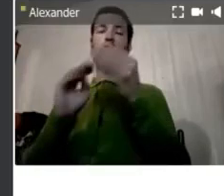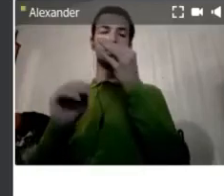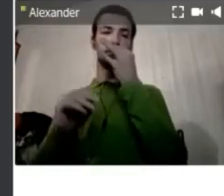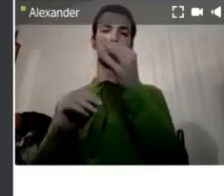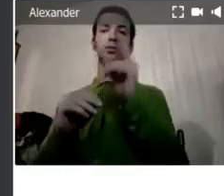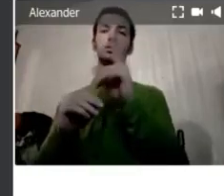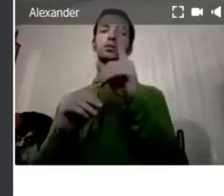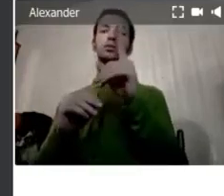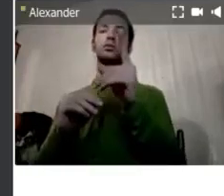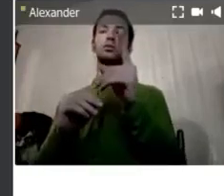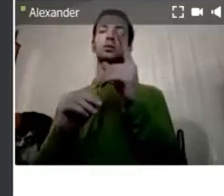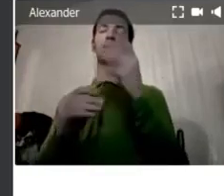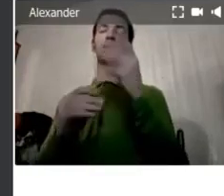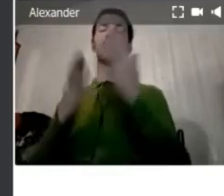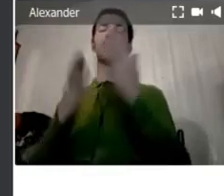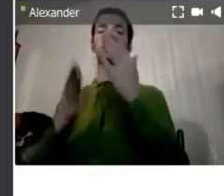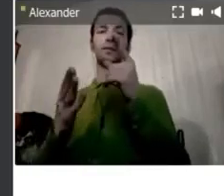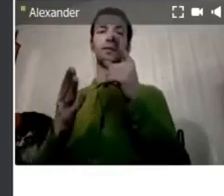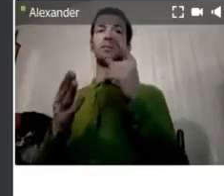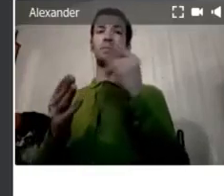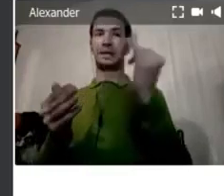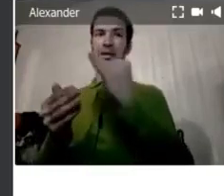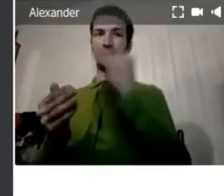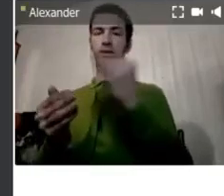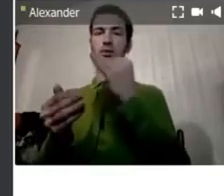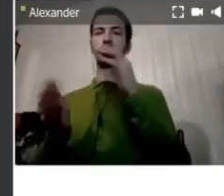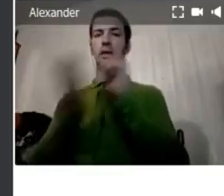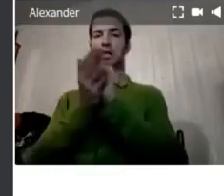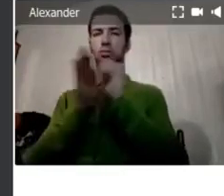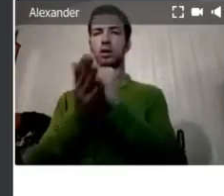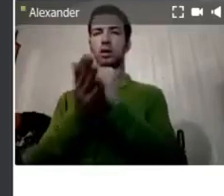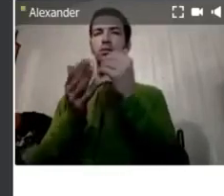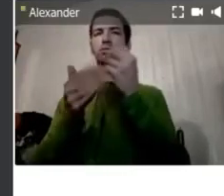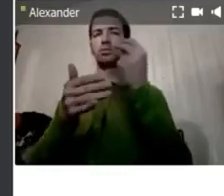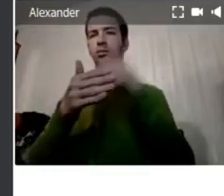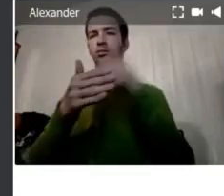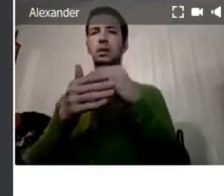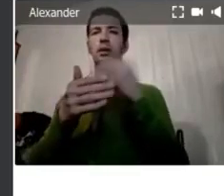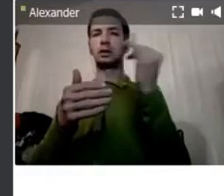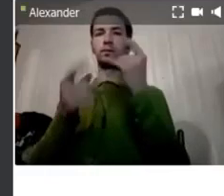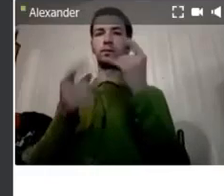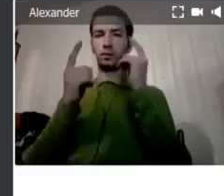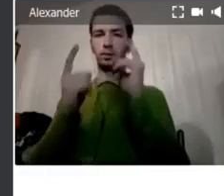всю информацию, ну и, соответственно, добро пожаловать в мир инвестиций.